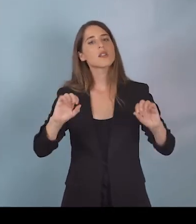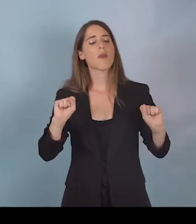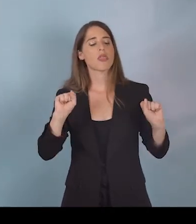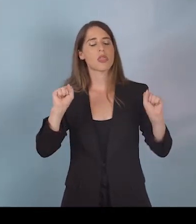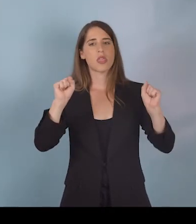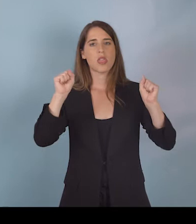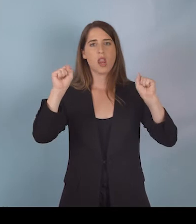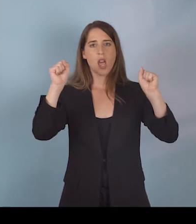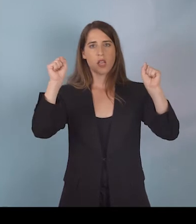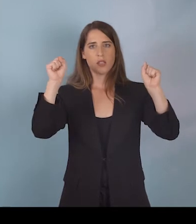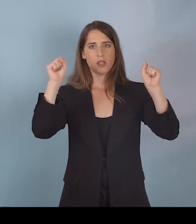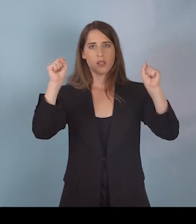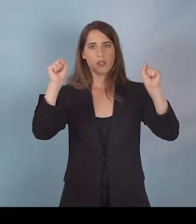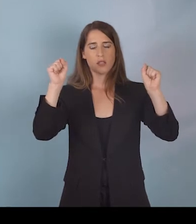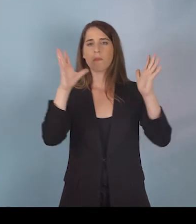χώρα μας,